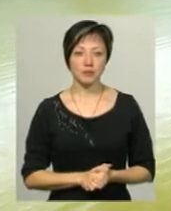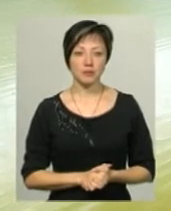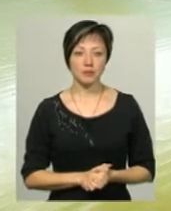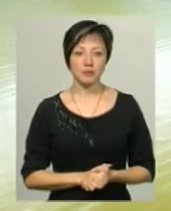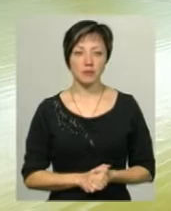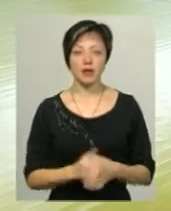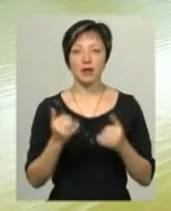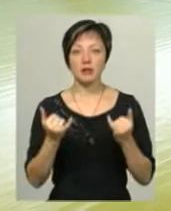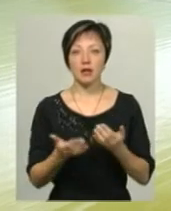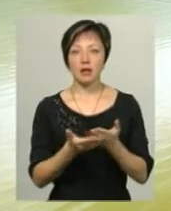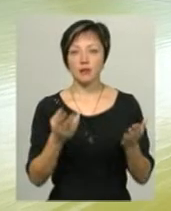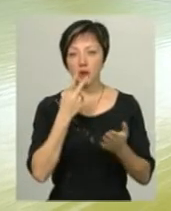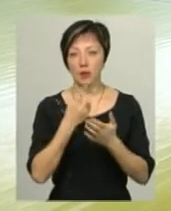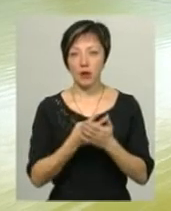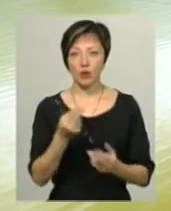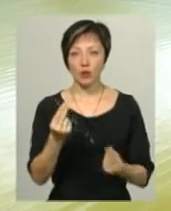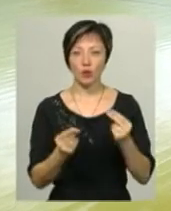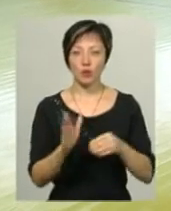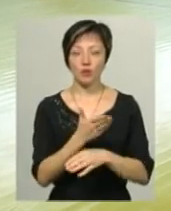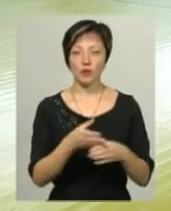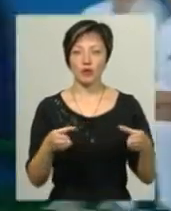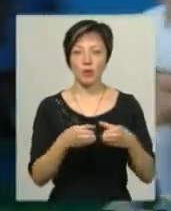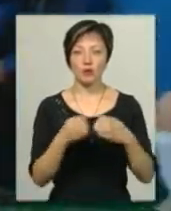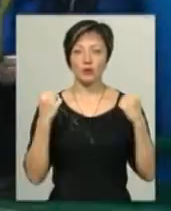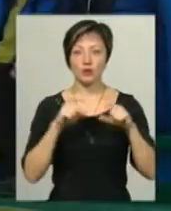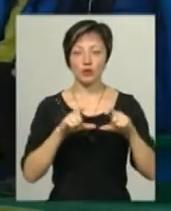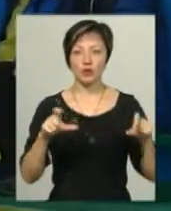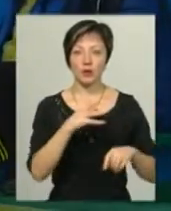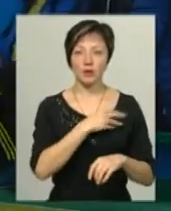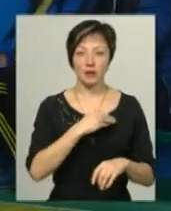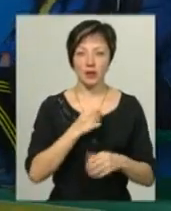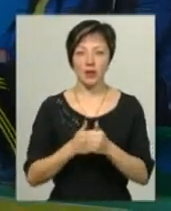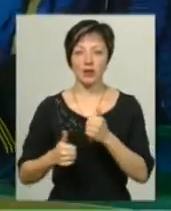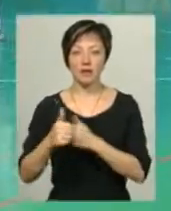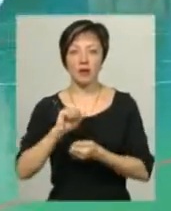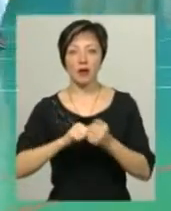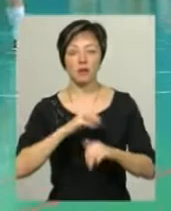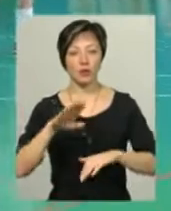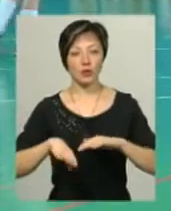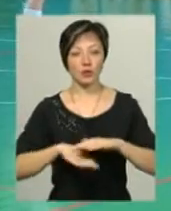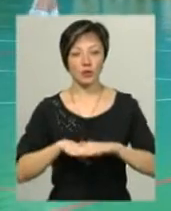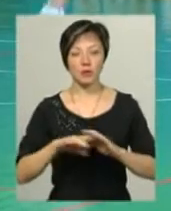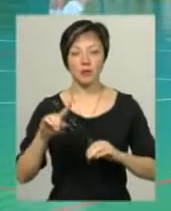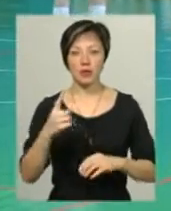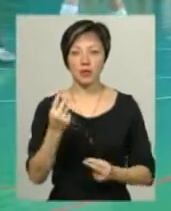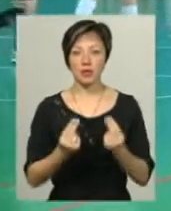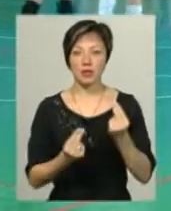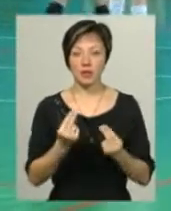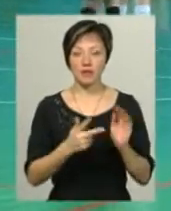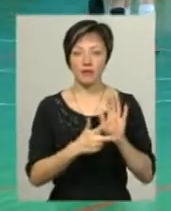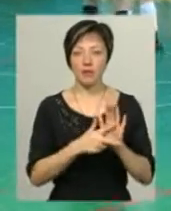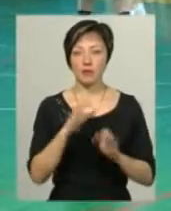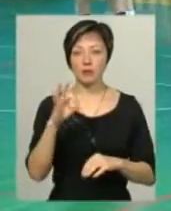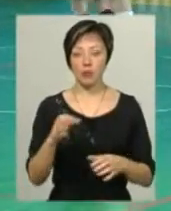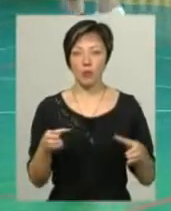Зараз ви бачите гру між командами ДЮСШ номер 1 міста Львів та ДЮСШ лідер місто Кам'янець-Подільський. В першій грі з рахунком